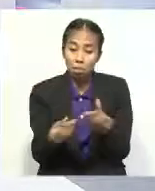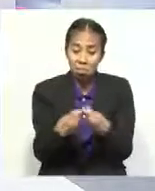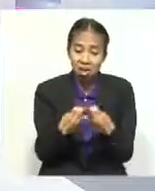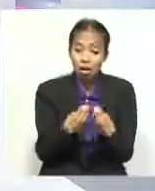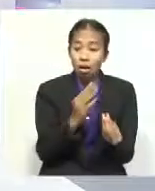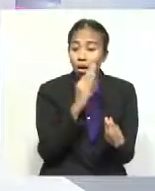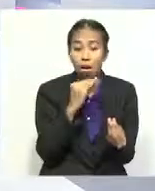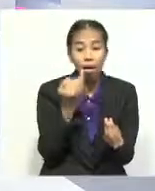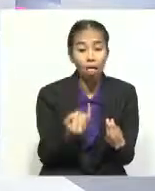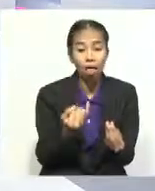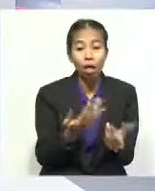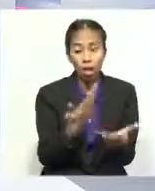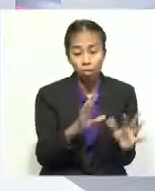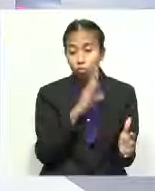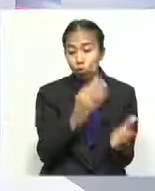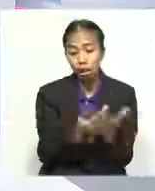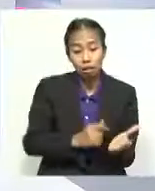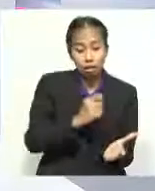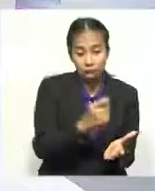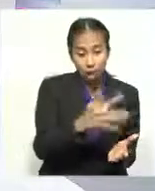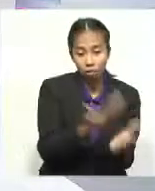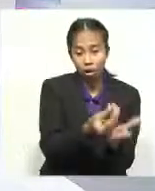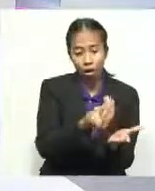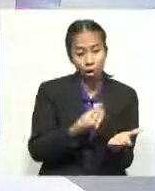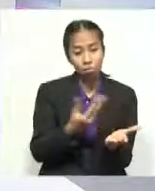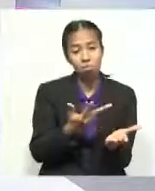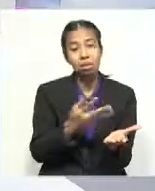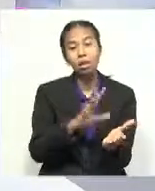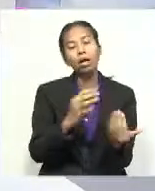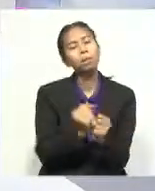ได้นะครับไม่แน่ใจว่าจะได้เงินหรือเปล่านะครับที่สำคัญยังมีความผิดด้วยนะครับ ใช่แล้วค่ะ